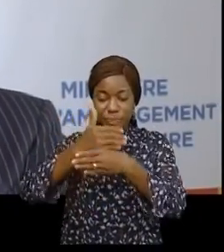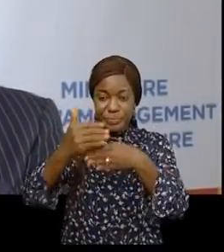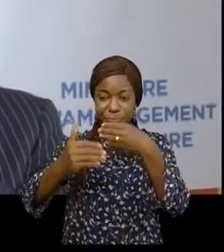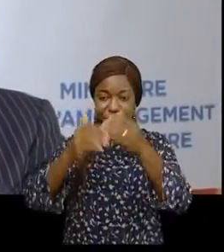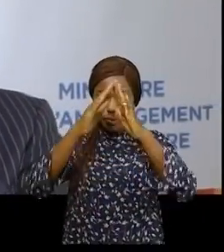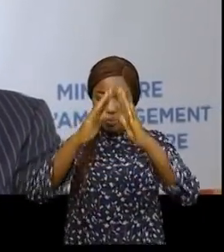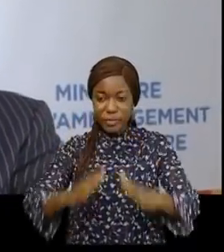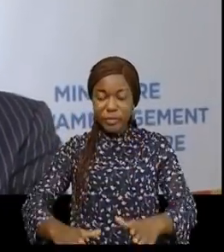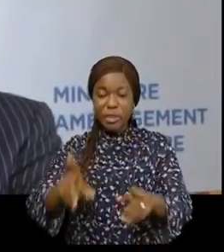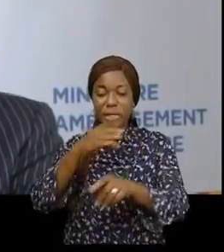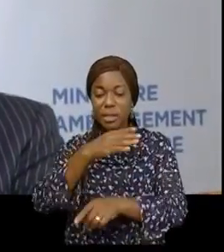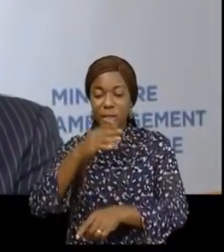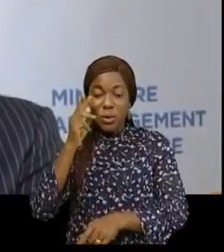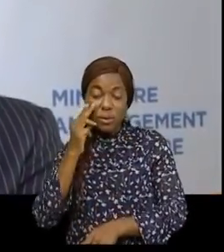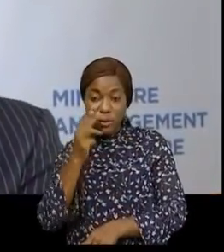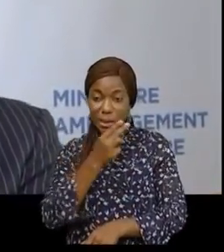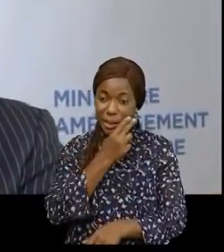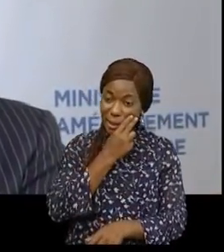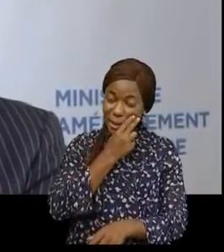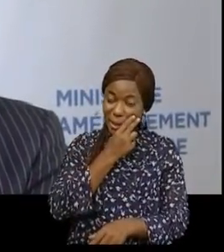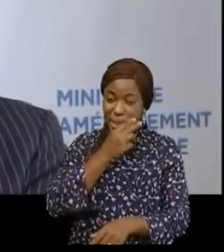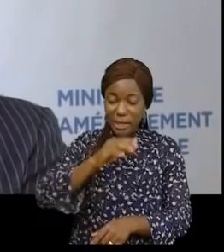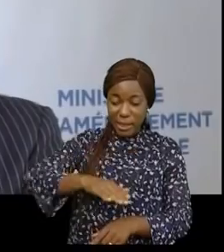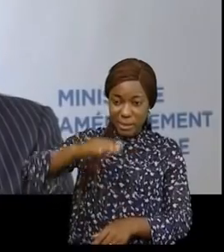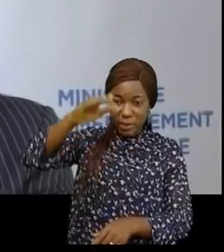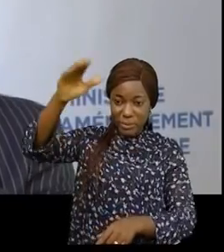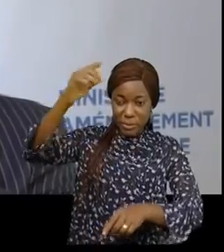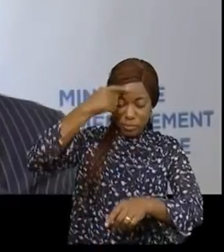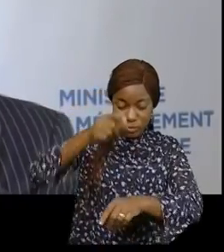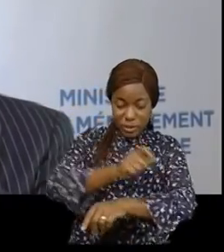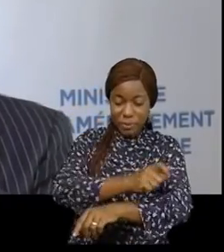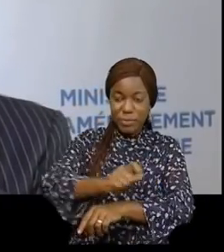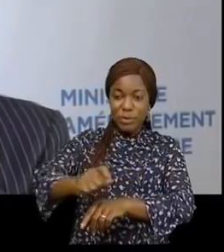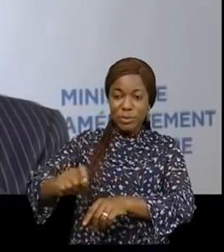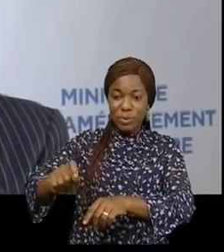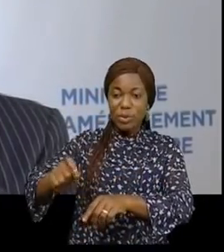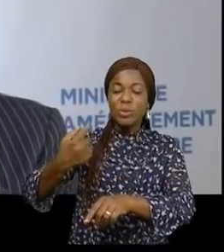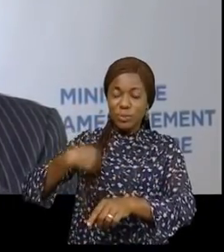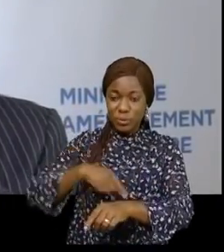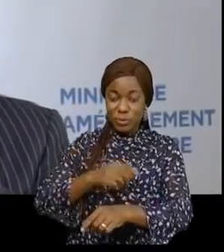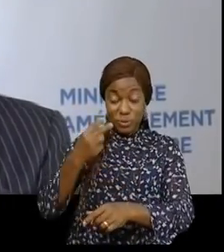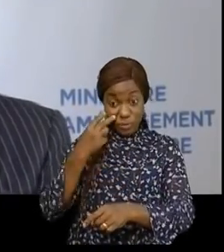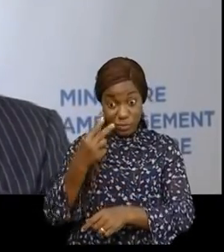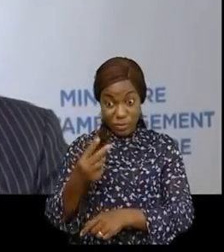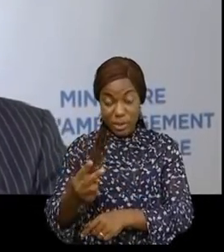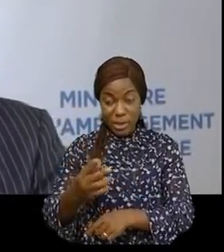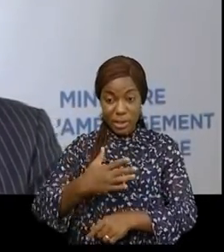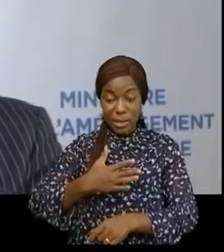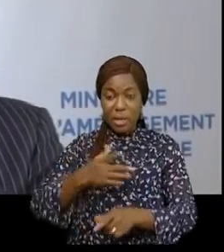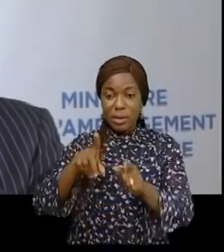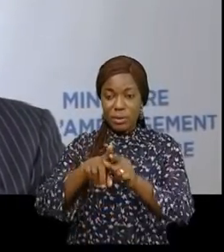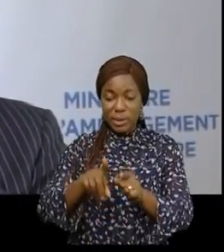hôtels et des bâtiments aussi pour des bureaux. Et nous essayons donc de voir aussi un plan